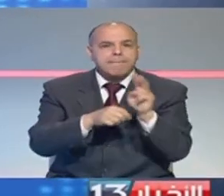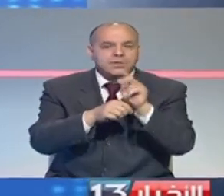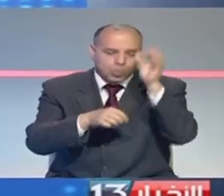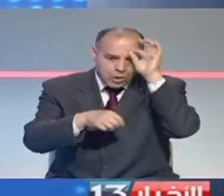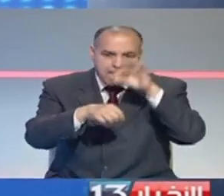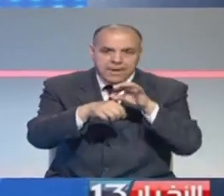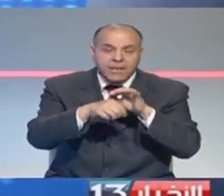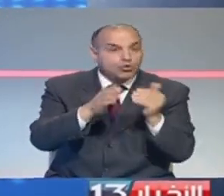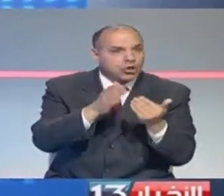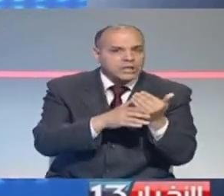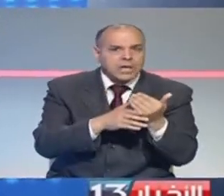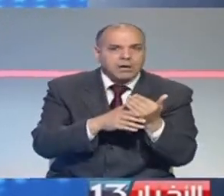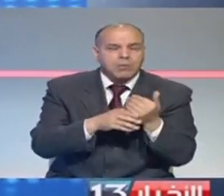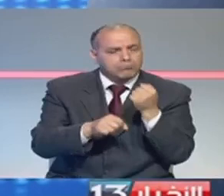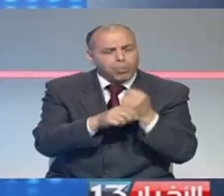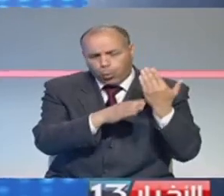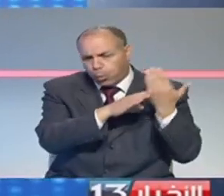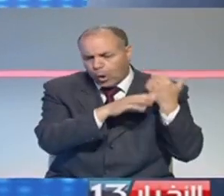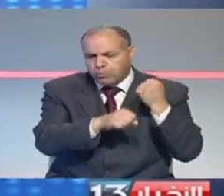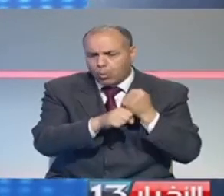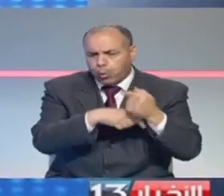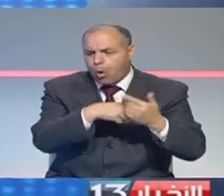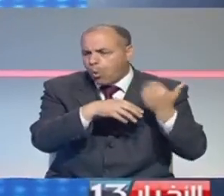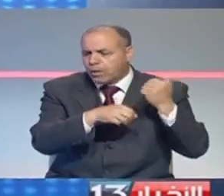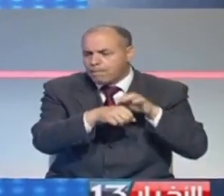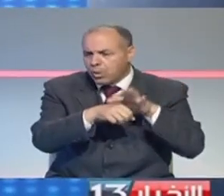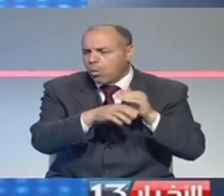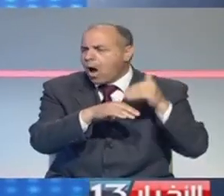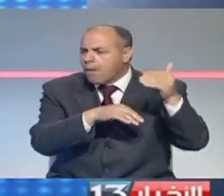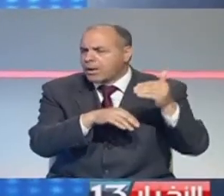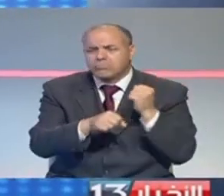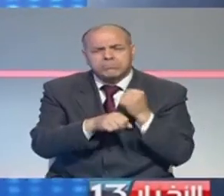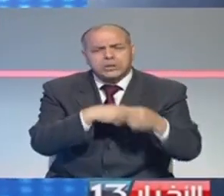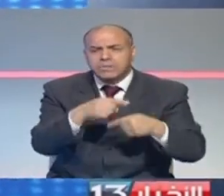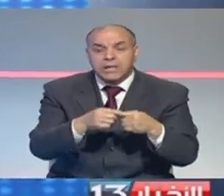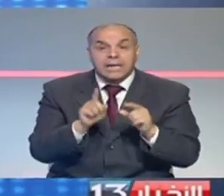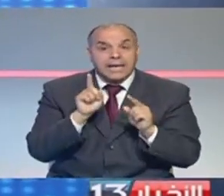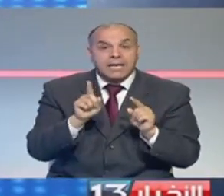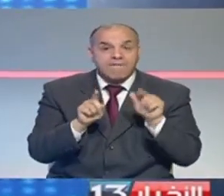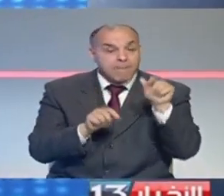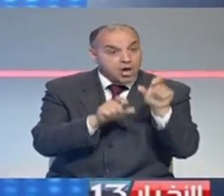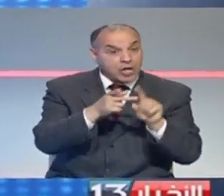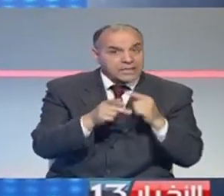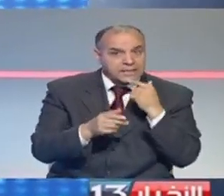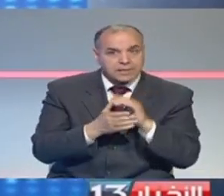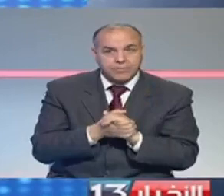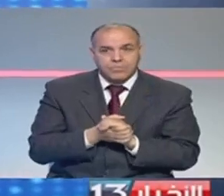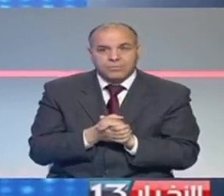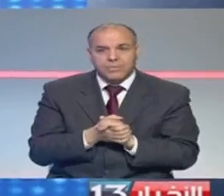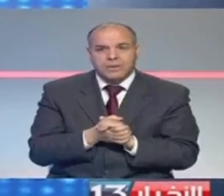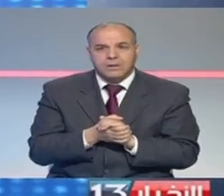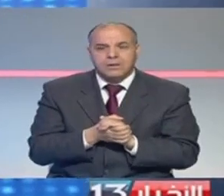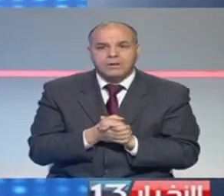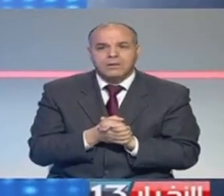للأمراض المتجددة اللي قاعد يخدم على روحه في وقت الوباء وخارج أوقات الوباء، ولكن زاد عندنا عباد